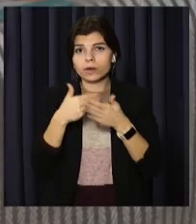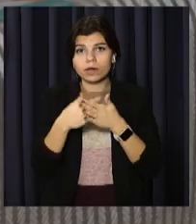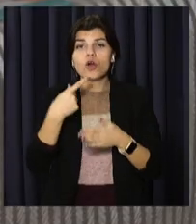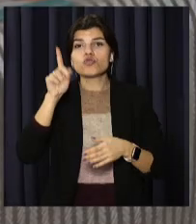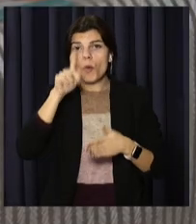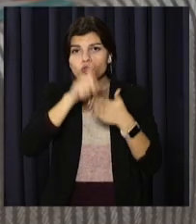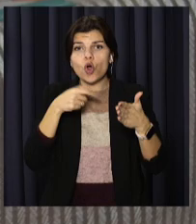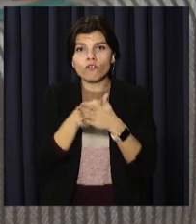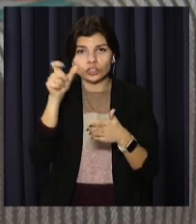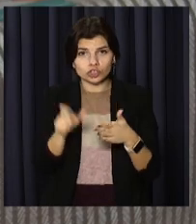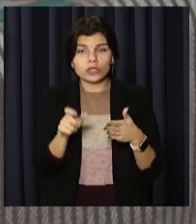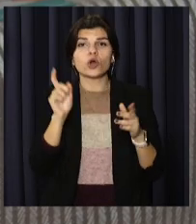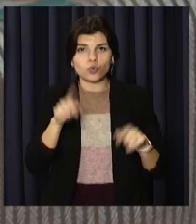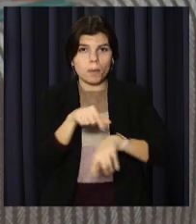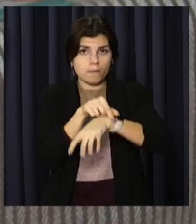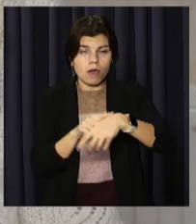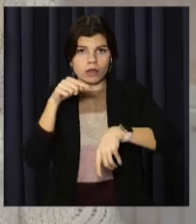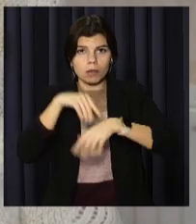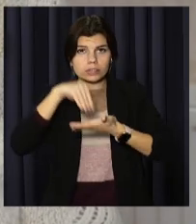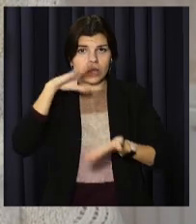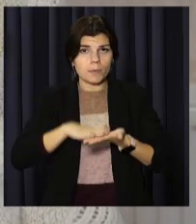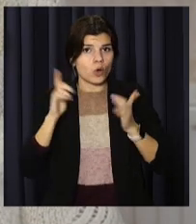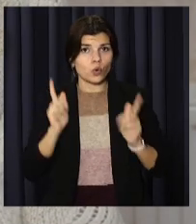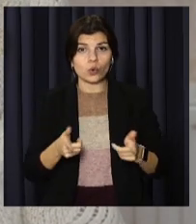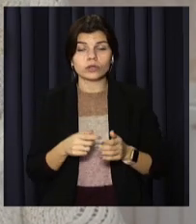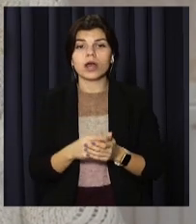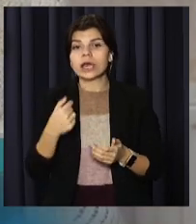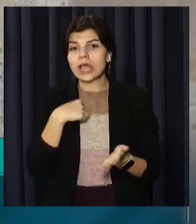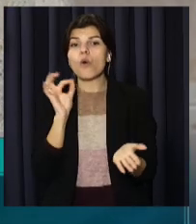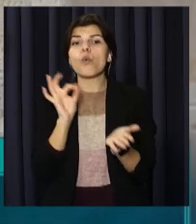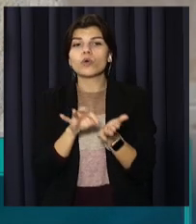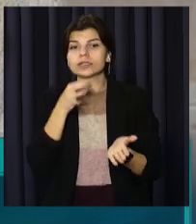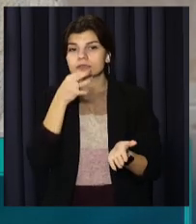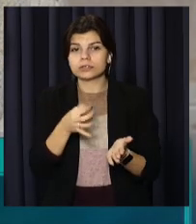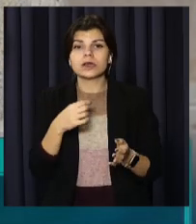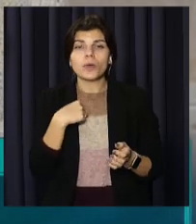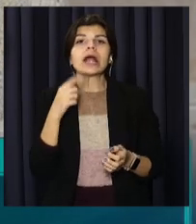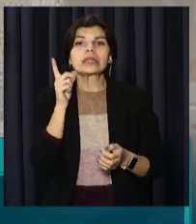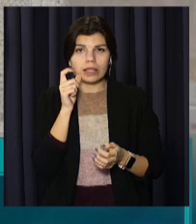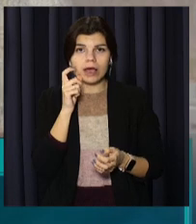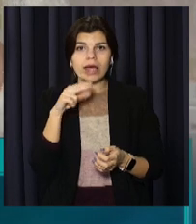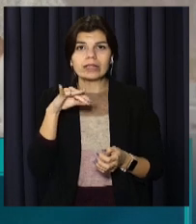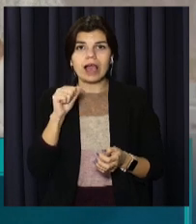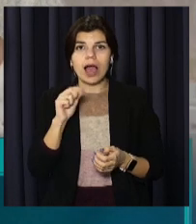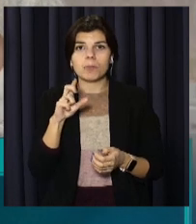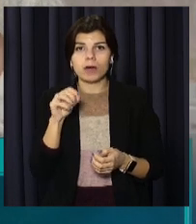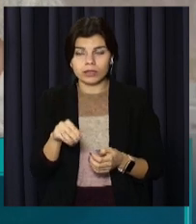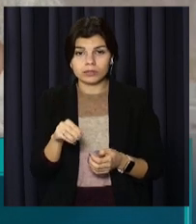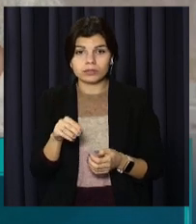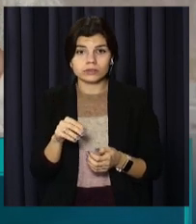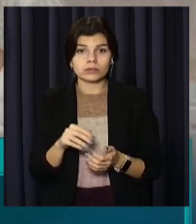Номер довіреної людини також у браслеті. Я вказала діабет, тому